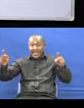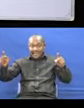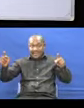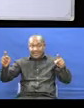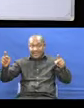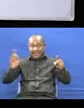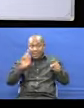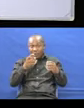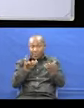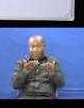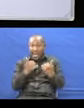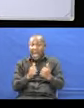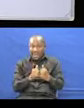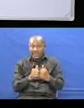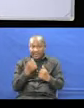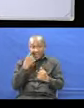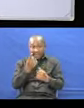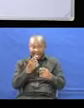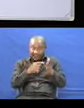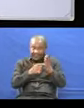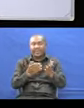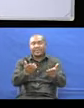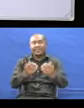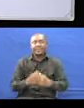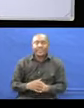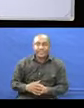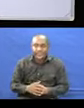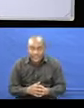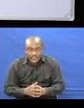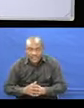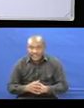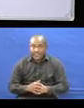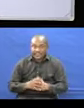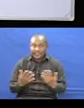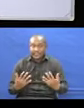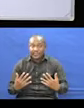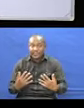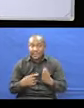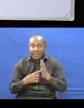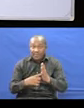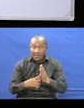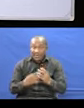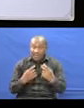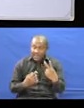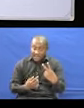tayari? Twende pamoja. Angalia mfano wa pili. Mfano wa pili ni